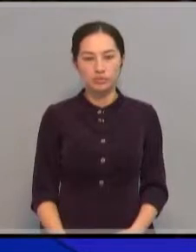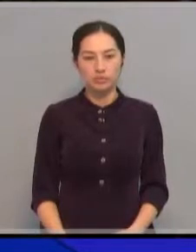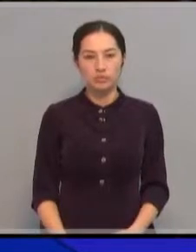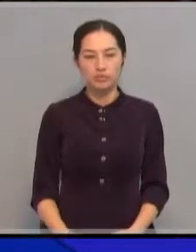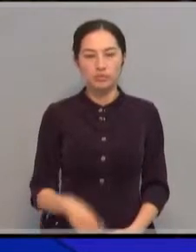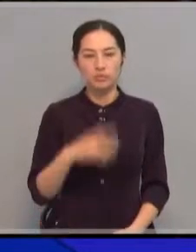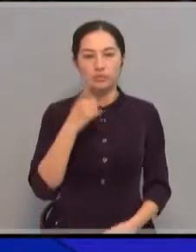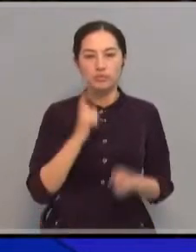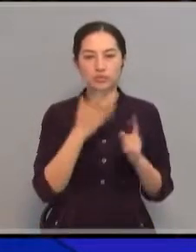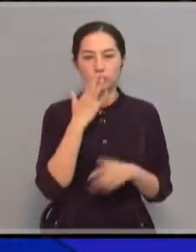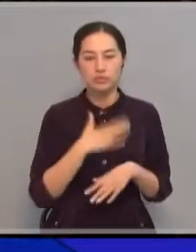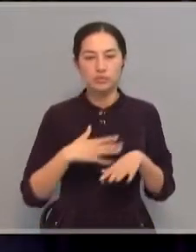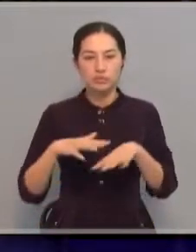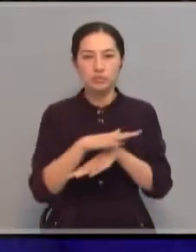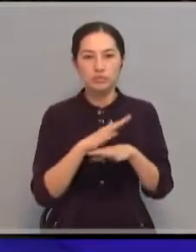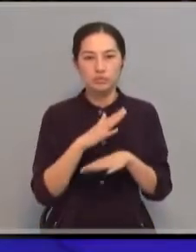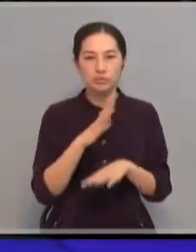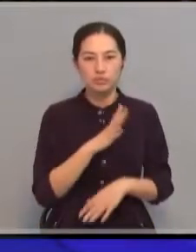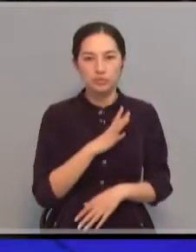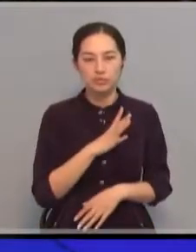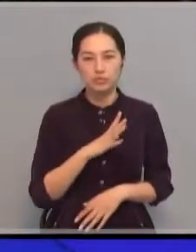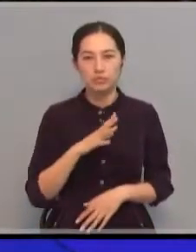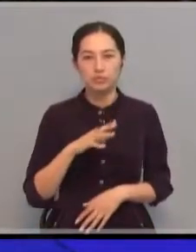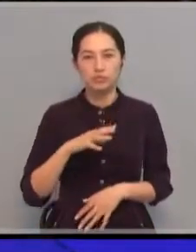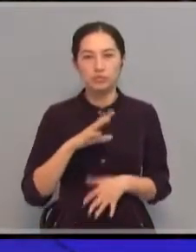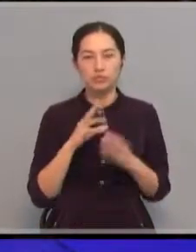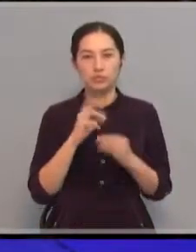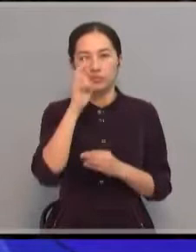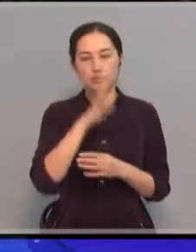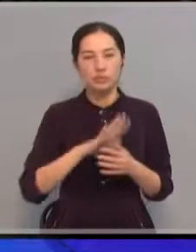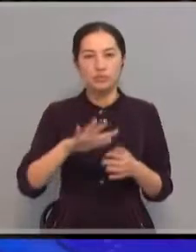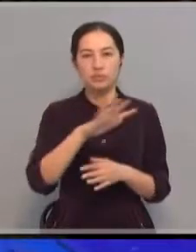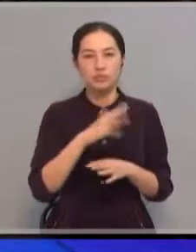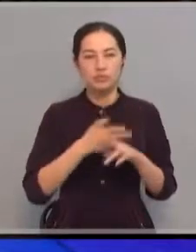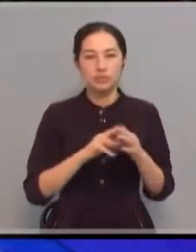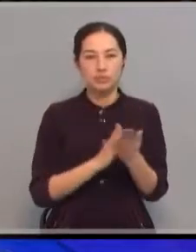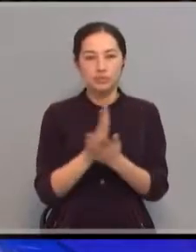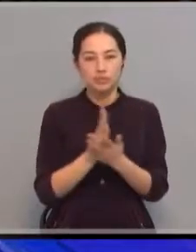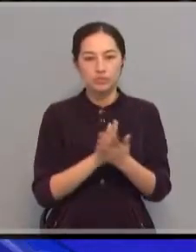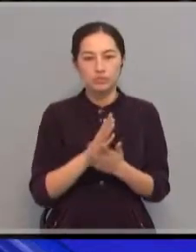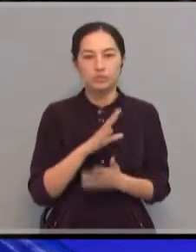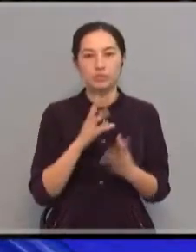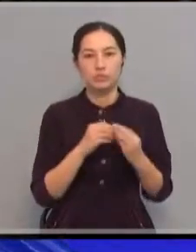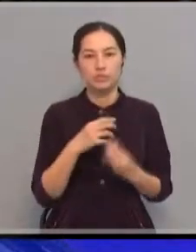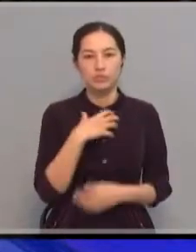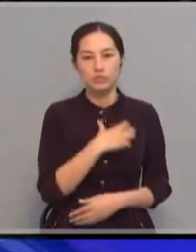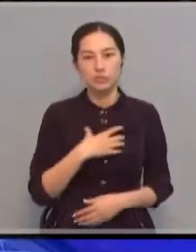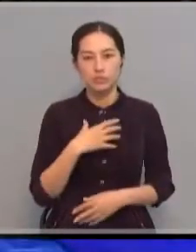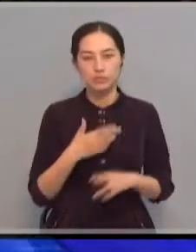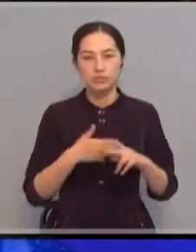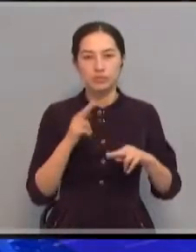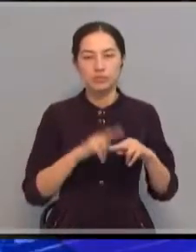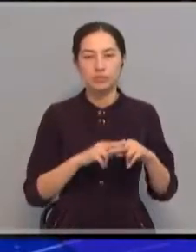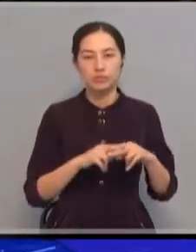сүю, отанның патриоты болу, еліне қызмет жасау, жауынгерлер үшін ол аса маңызды.